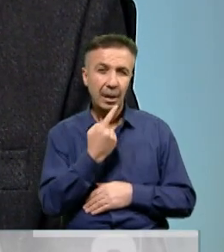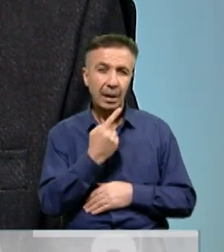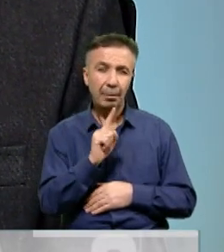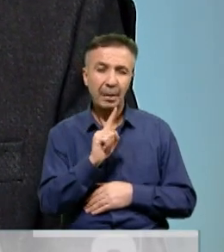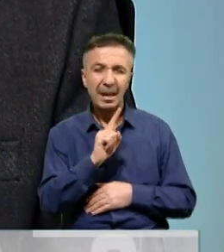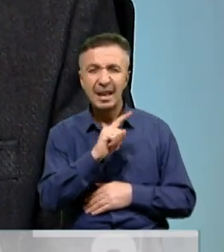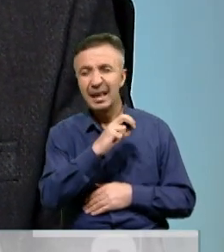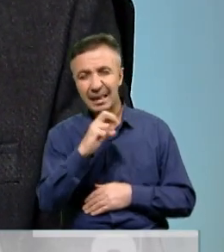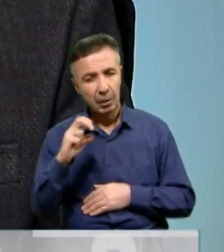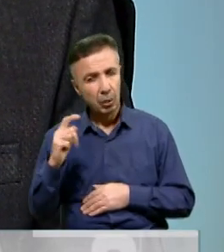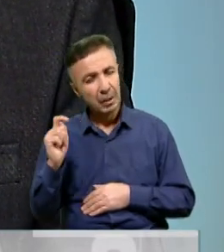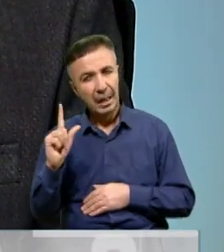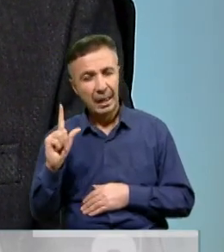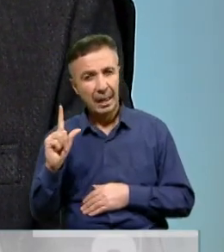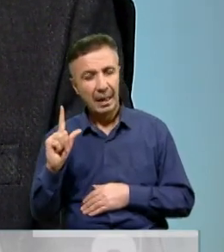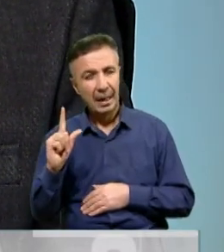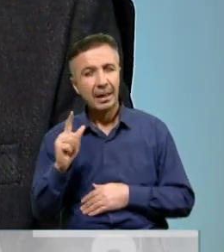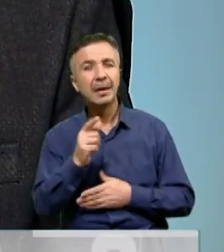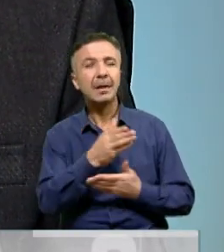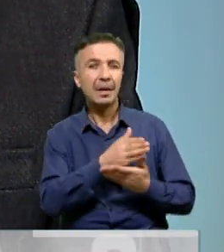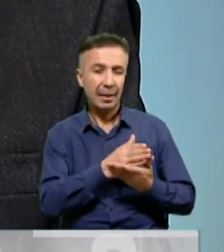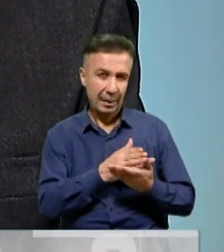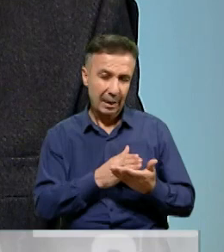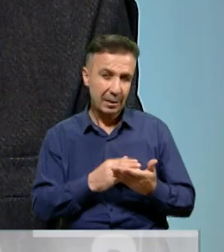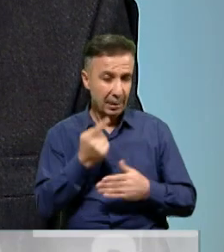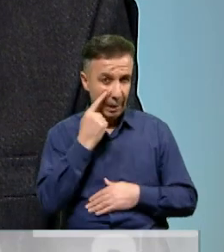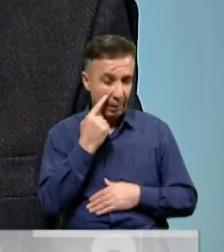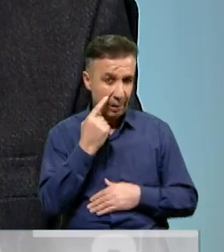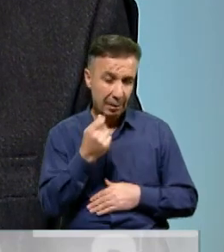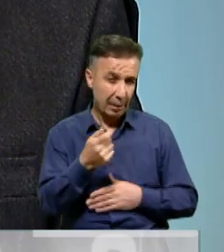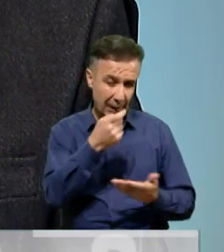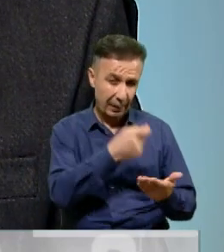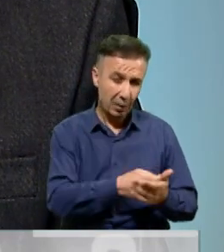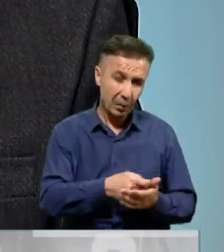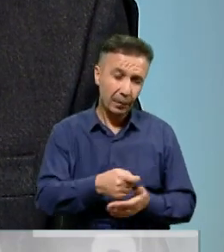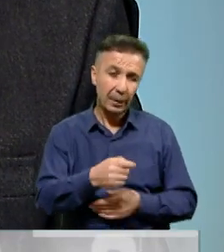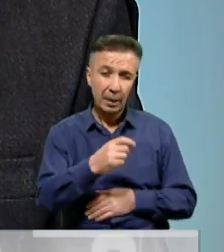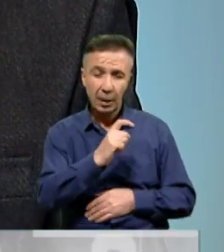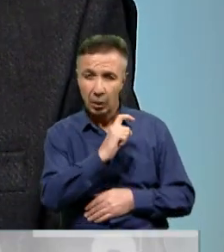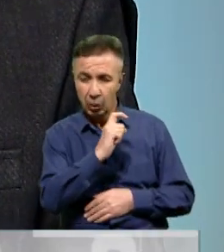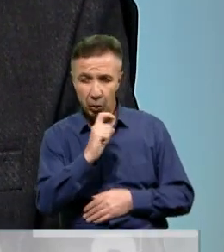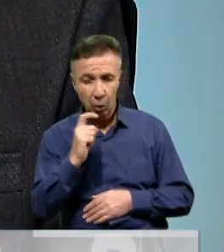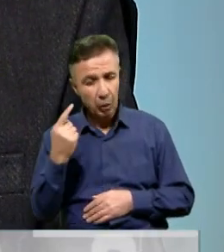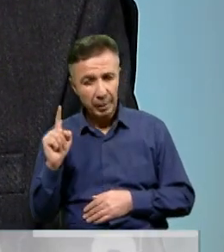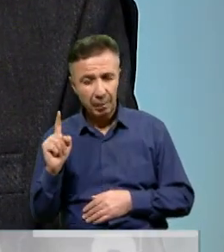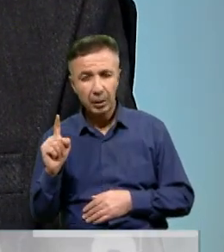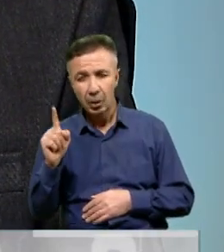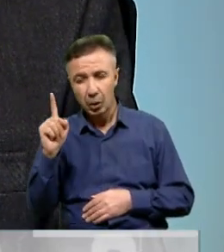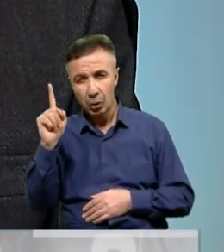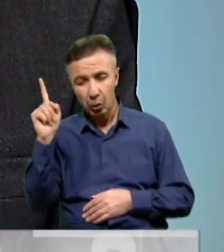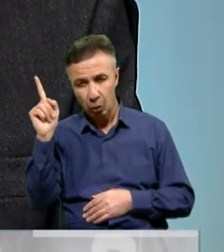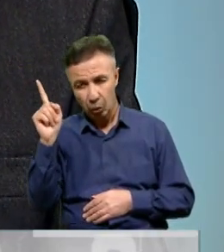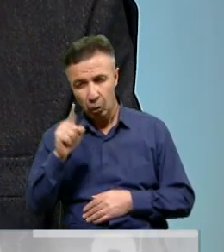lira, 1800 liranın yarısını devlet karşılıyor, 900 bin lira kalıyor. Bunun %10'unu peşin alıyor